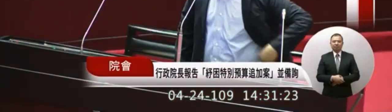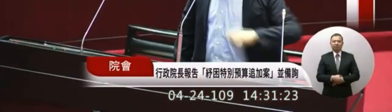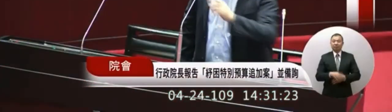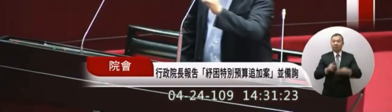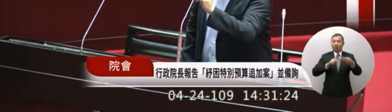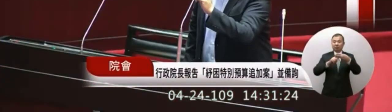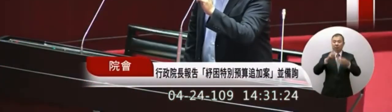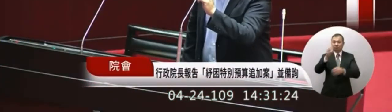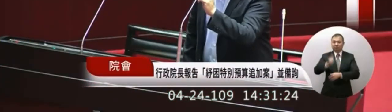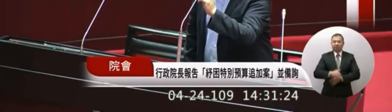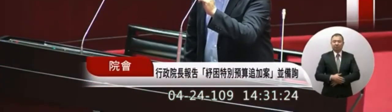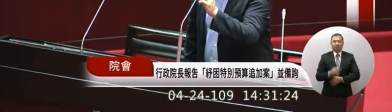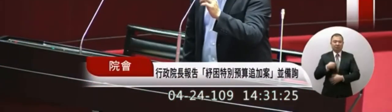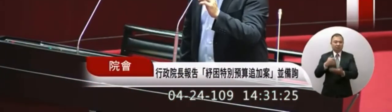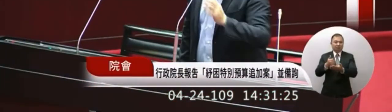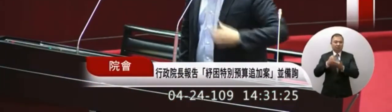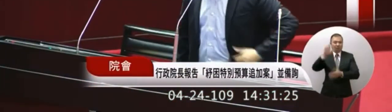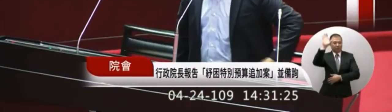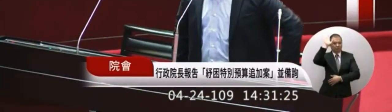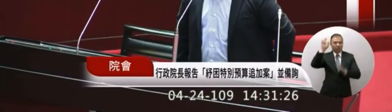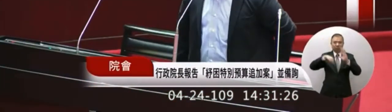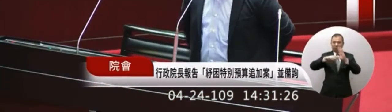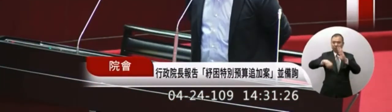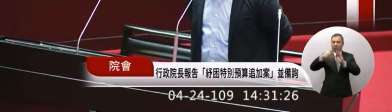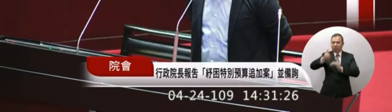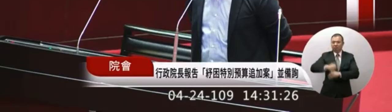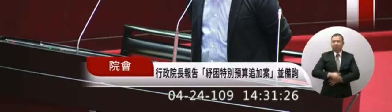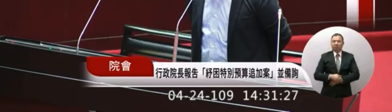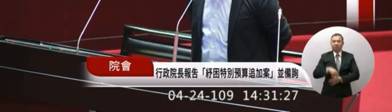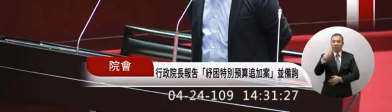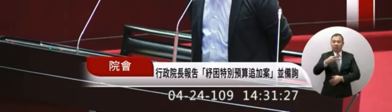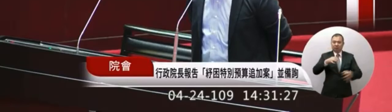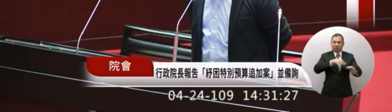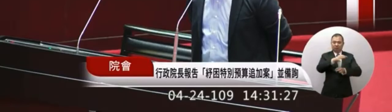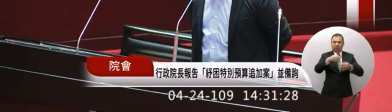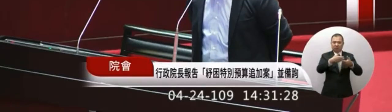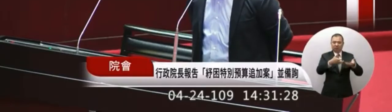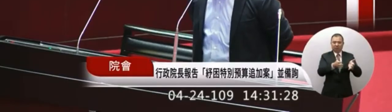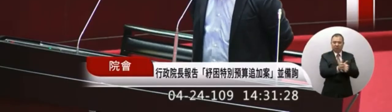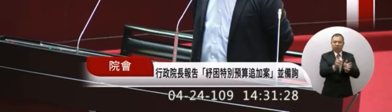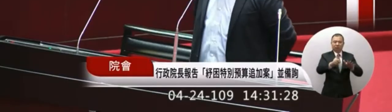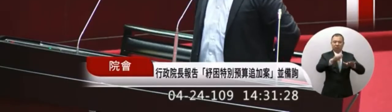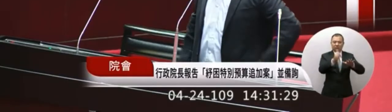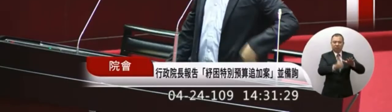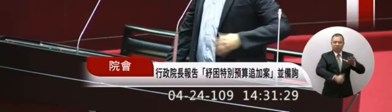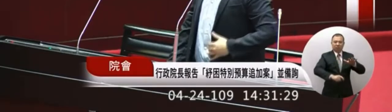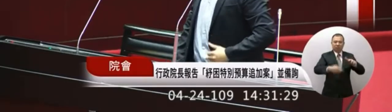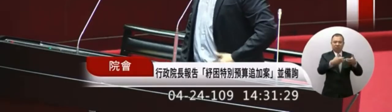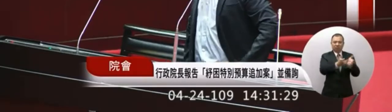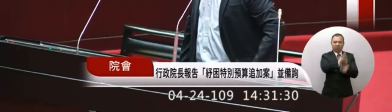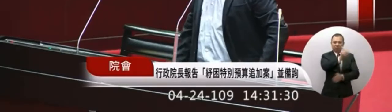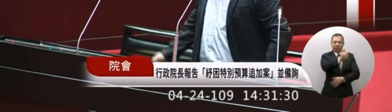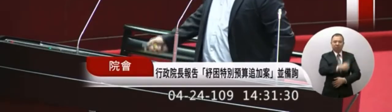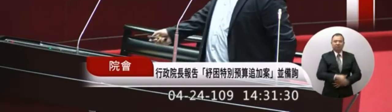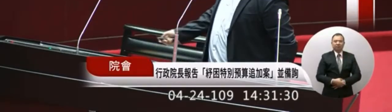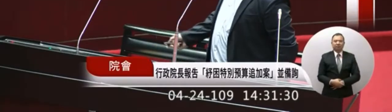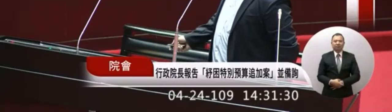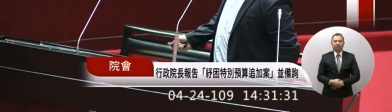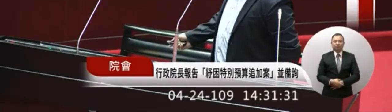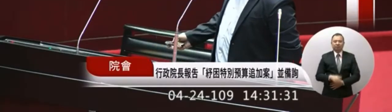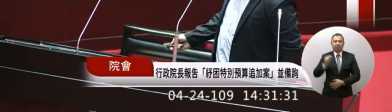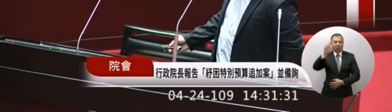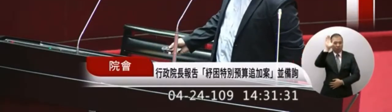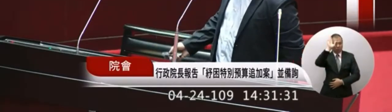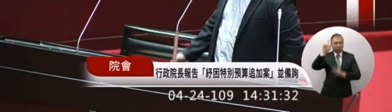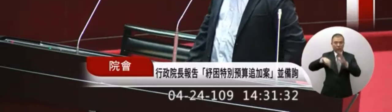主席哈，我请苏院长，他跟经济部部长沈部长哈。 苏院长请，沈